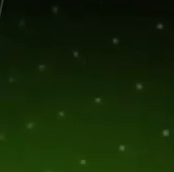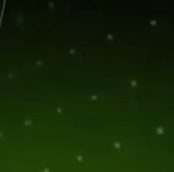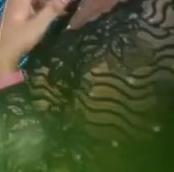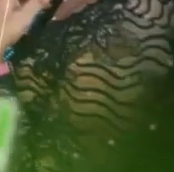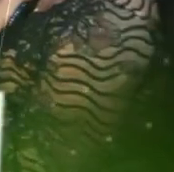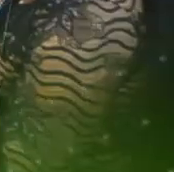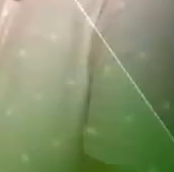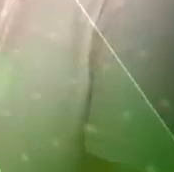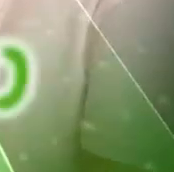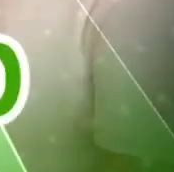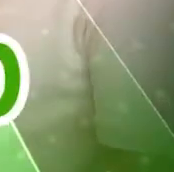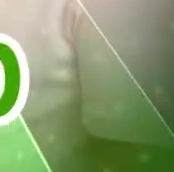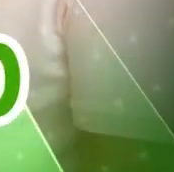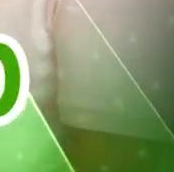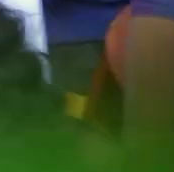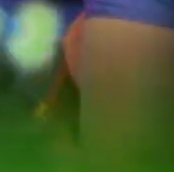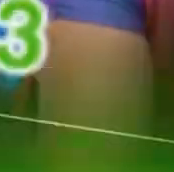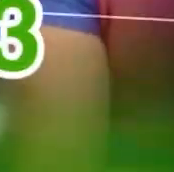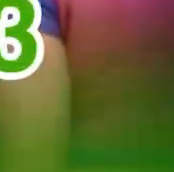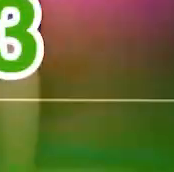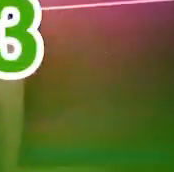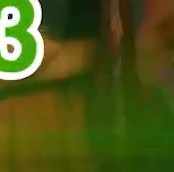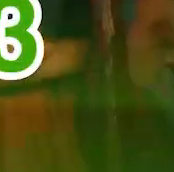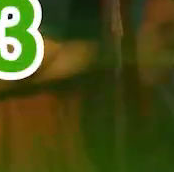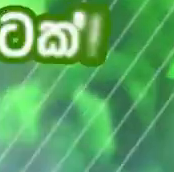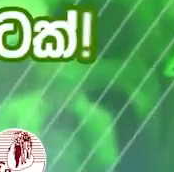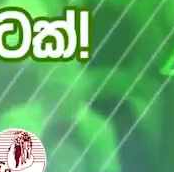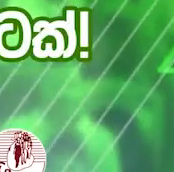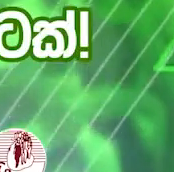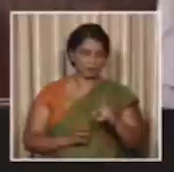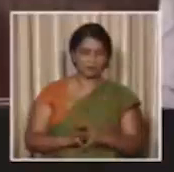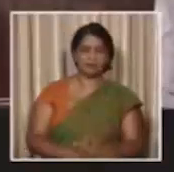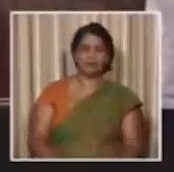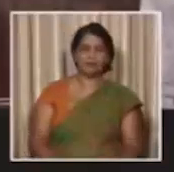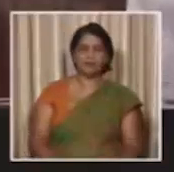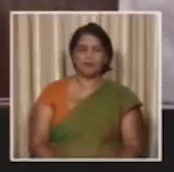बेगम श्रीलंका मातलेट दिस विदेश रक्या अवस्था मार्च 22 23 ने एडबर्ट क्रीडांगणेदी